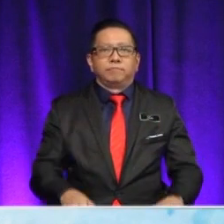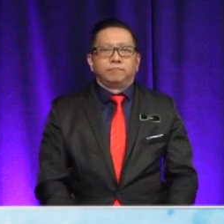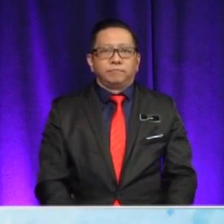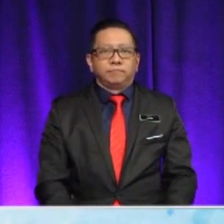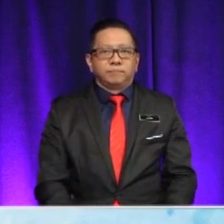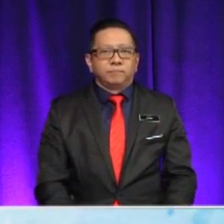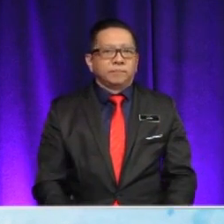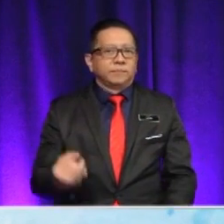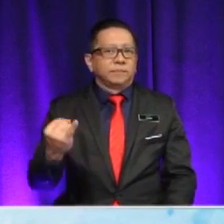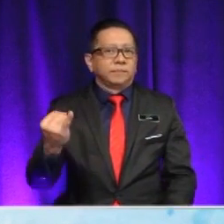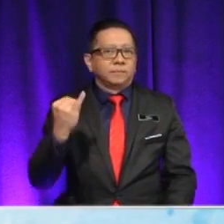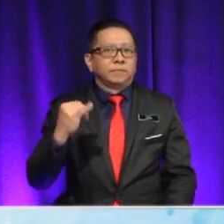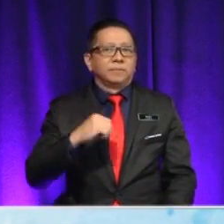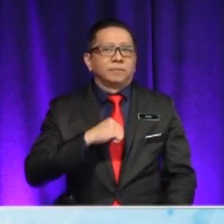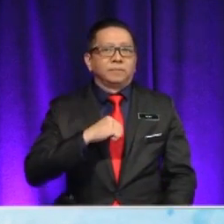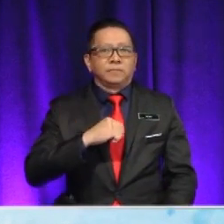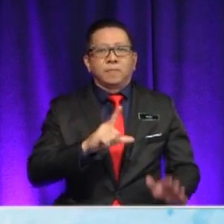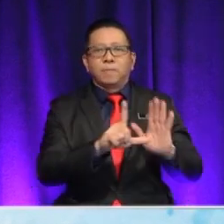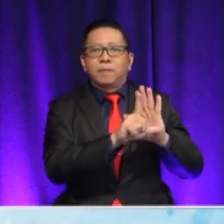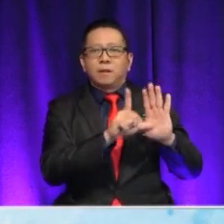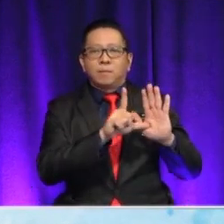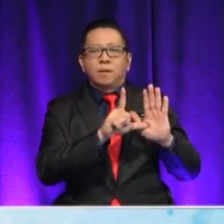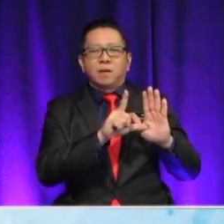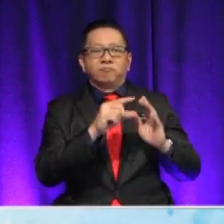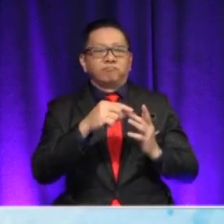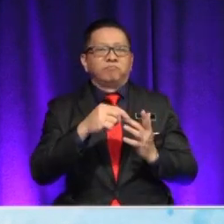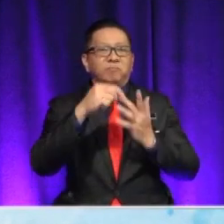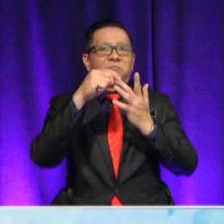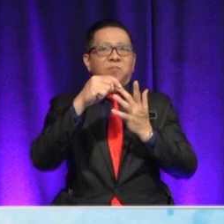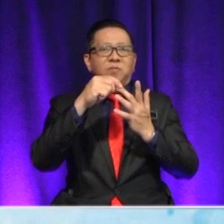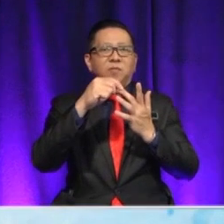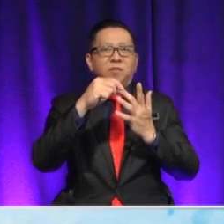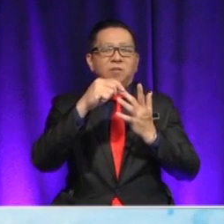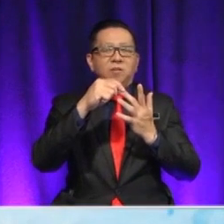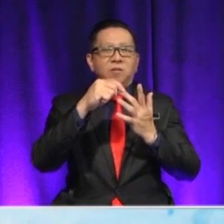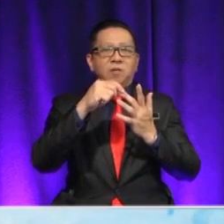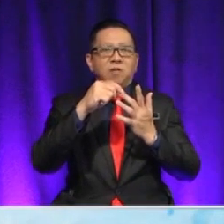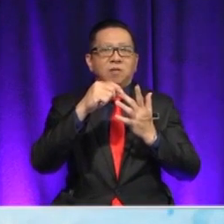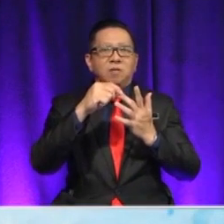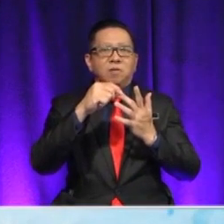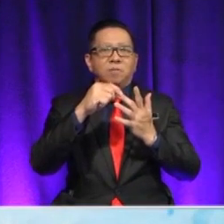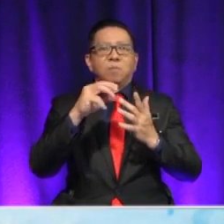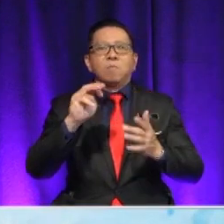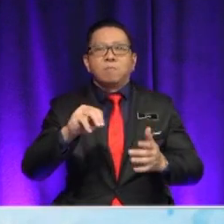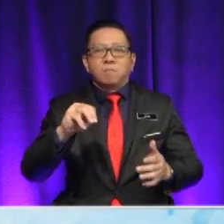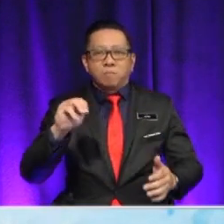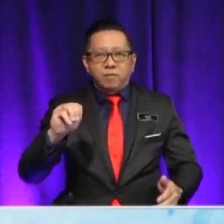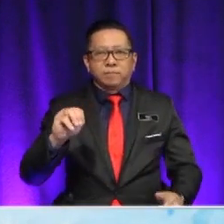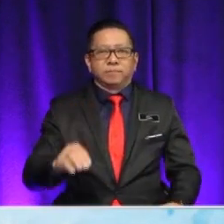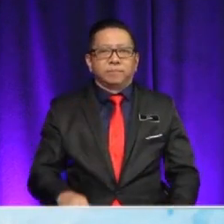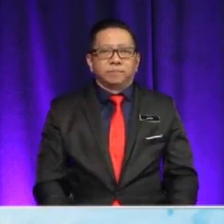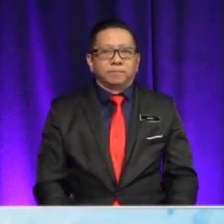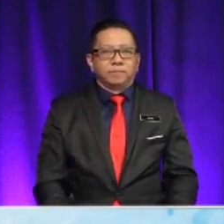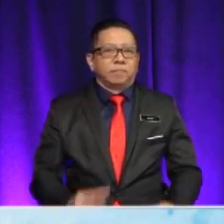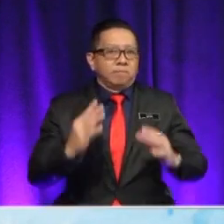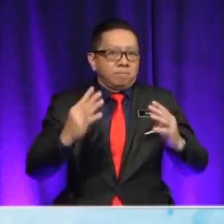Okey, jati diri ni maksudnya lambang yang unik ataupun lambang kepribadian seseorang individu. Jadi kita nak tengok